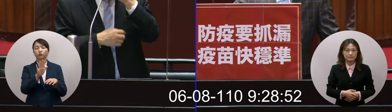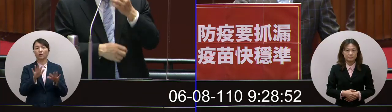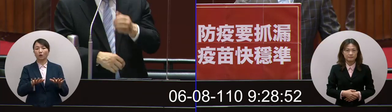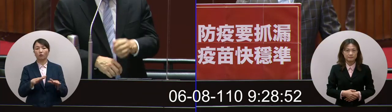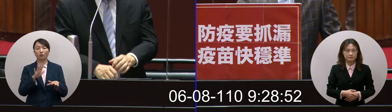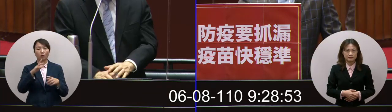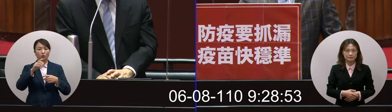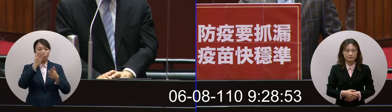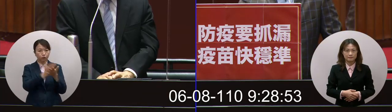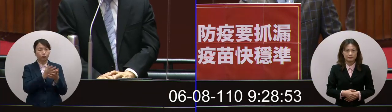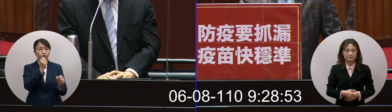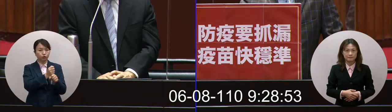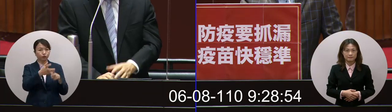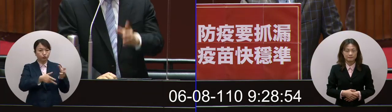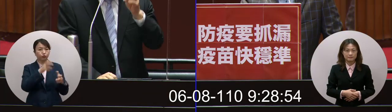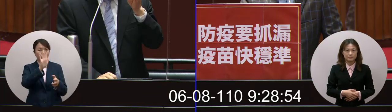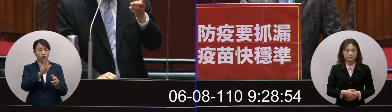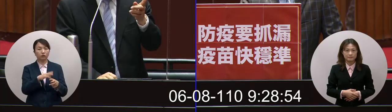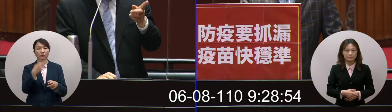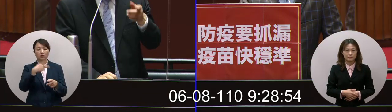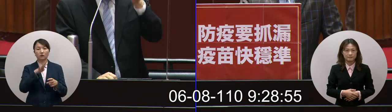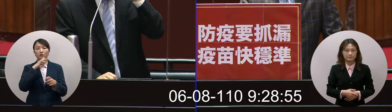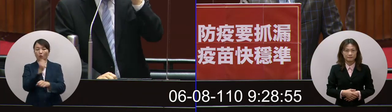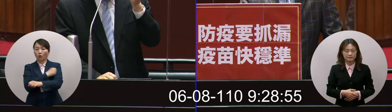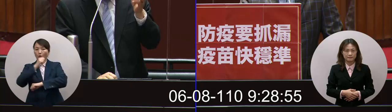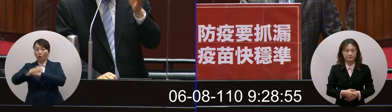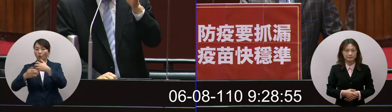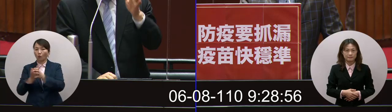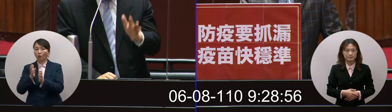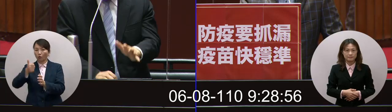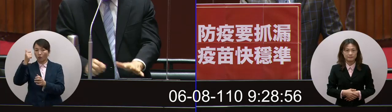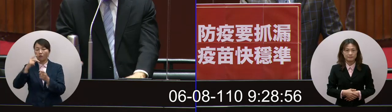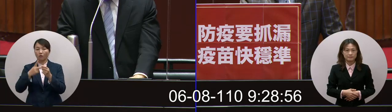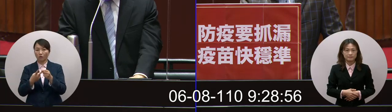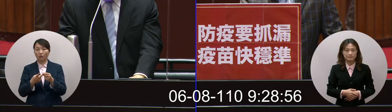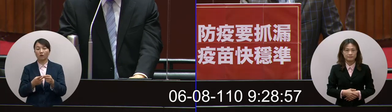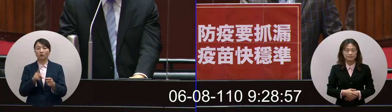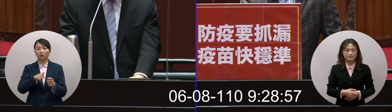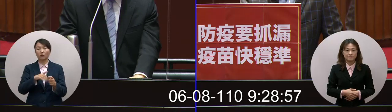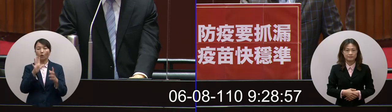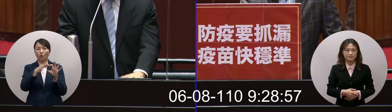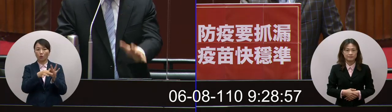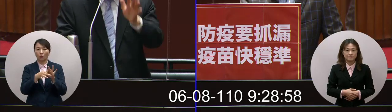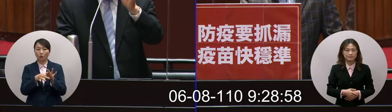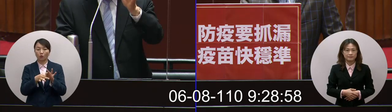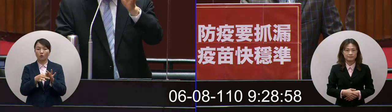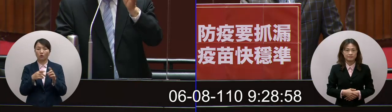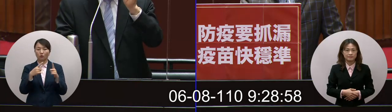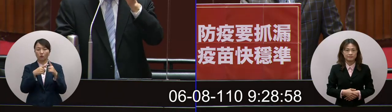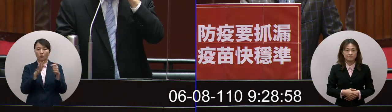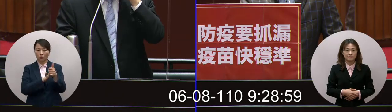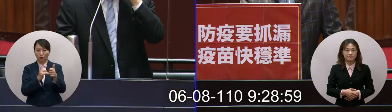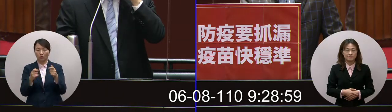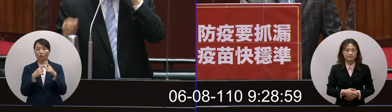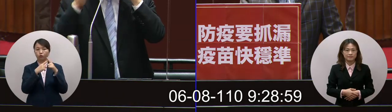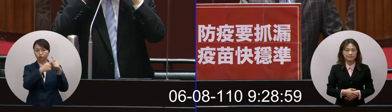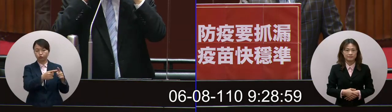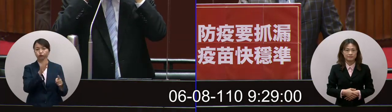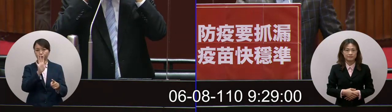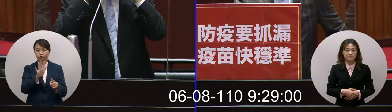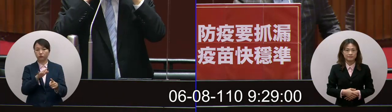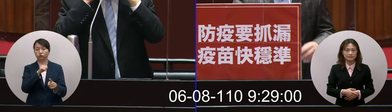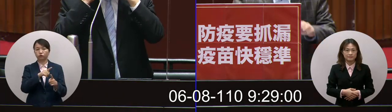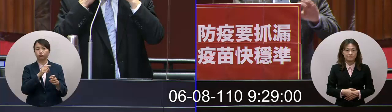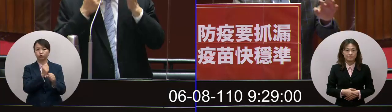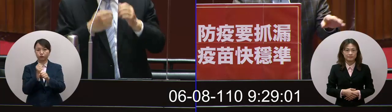有停工，而且阮的劳动部长，阮的这个相关的。拢到位，啊！因也